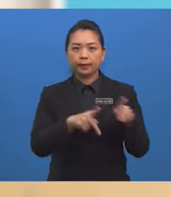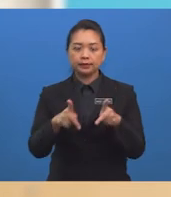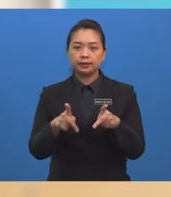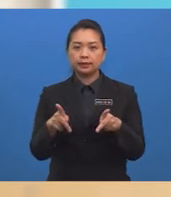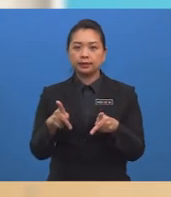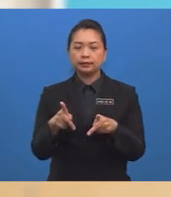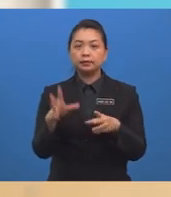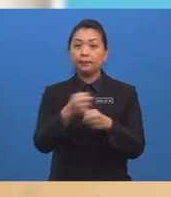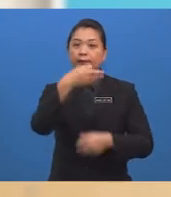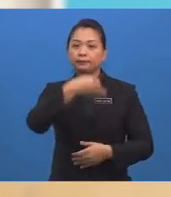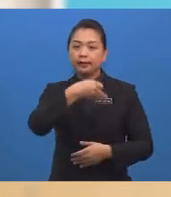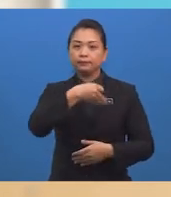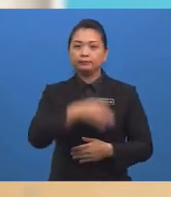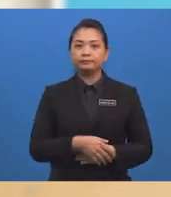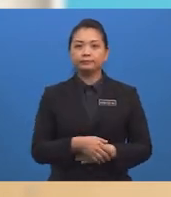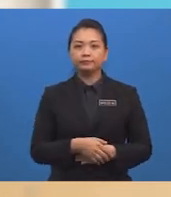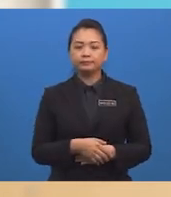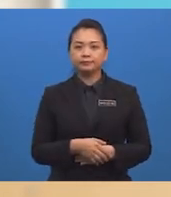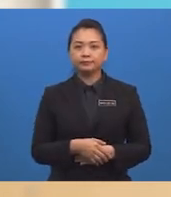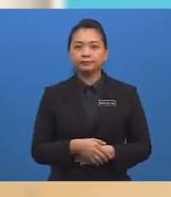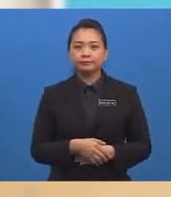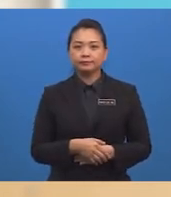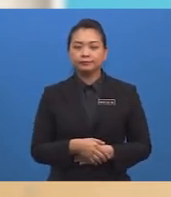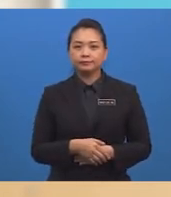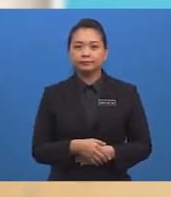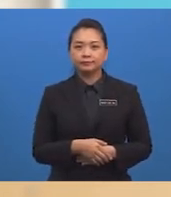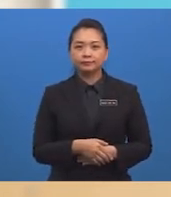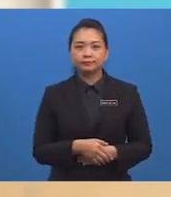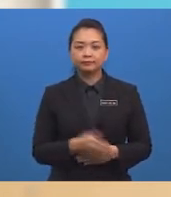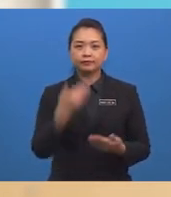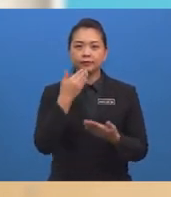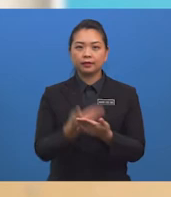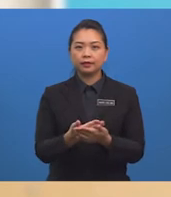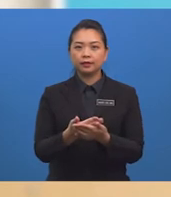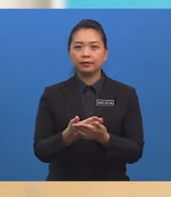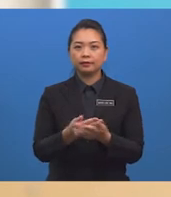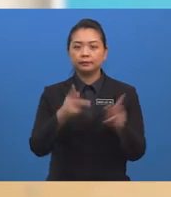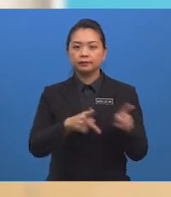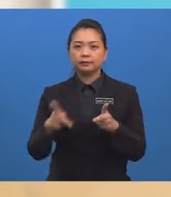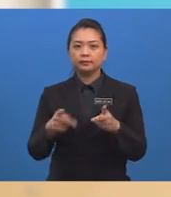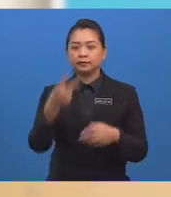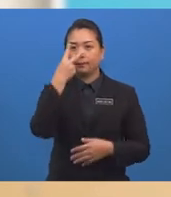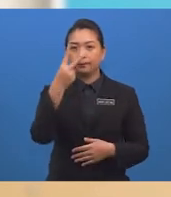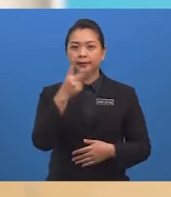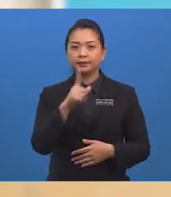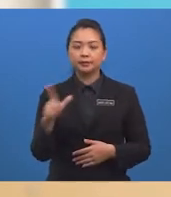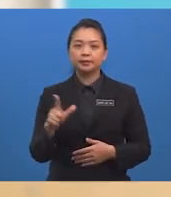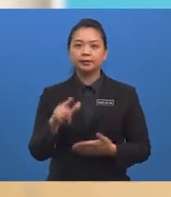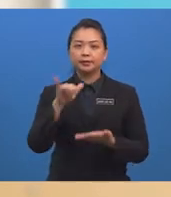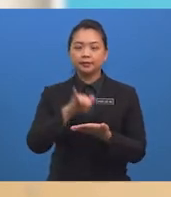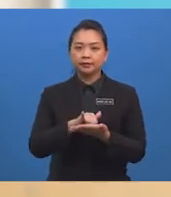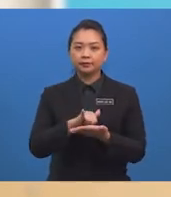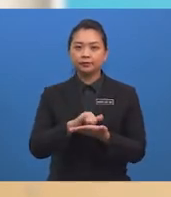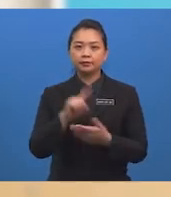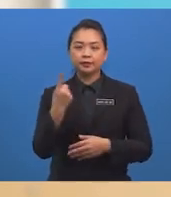dapat memanfaatkan apa yang cikgu kongsikan sebentar tadi. Baiklah para pelajar, nampaknya setakat